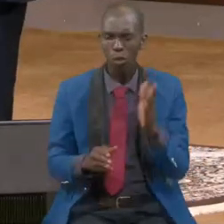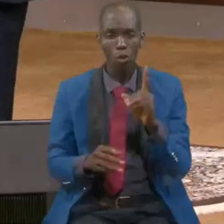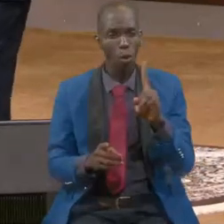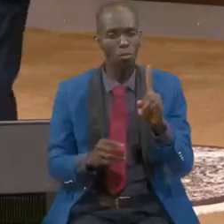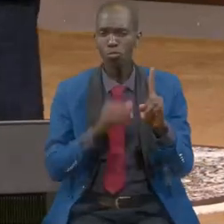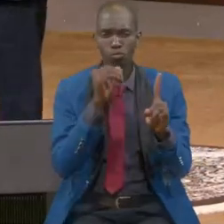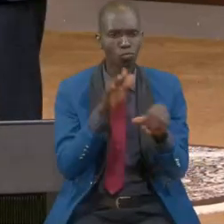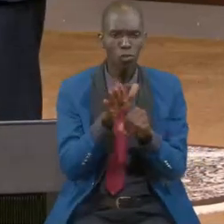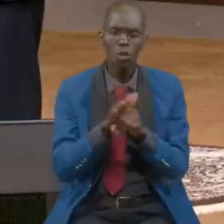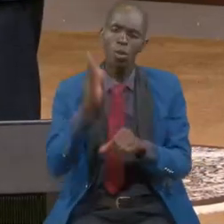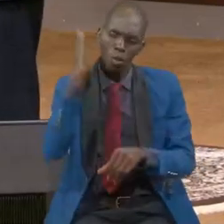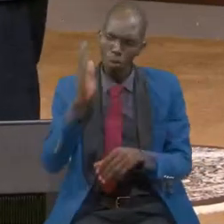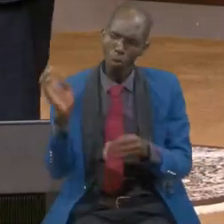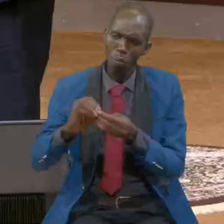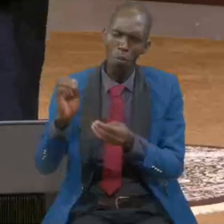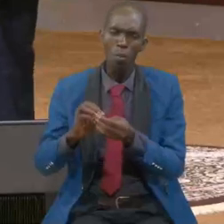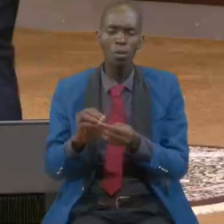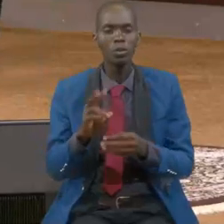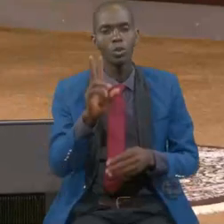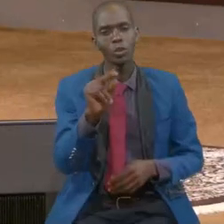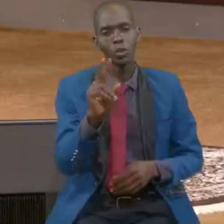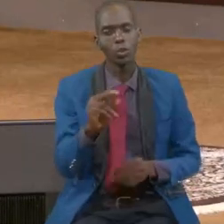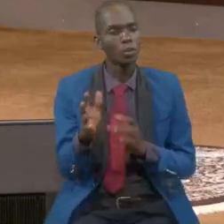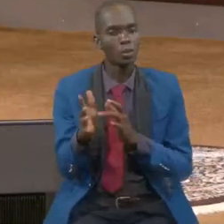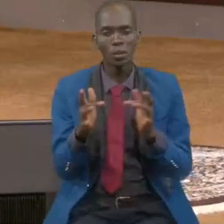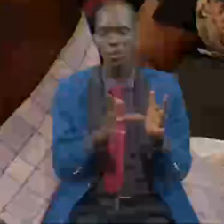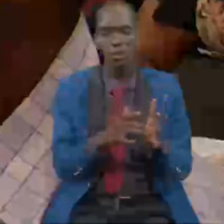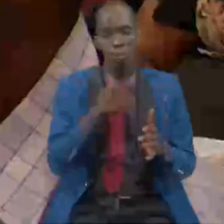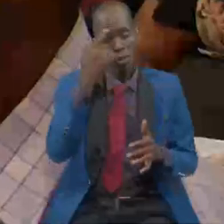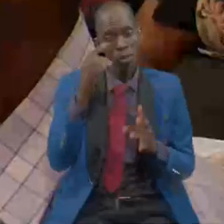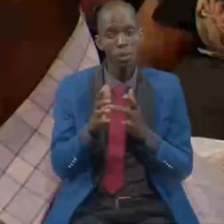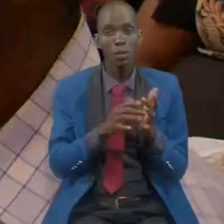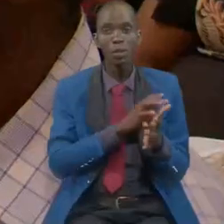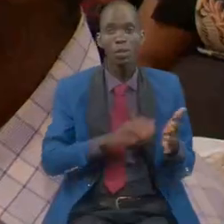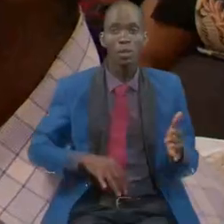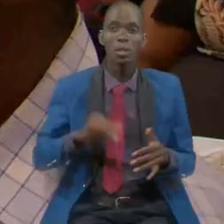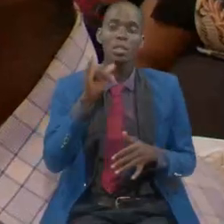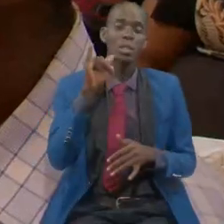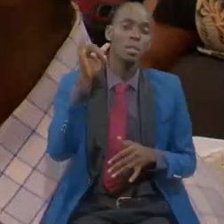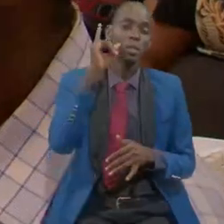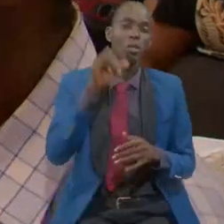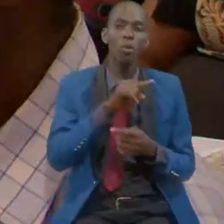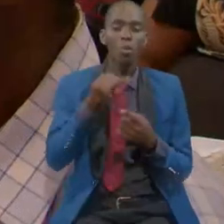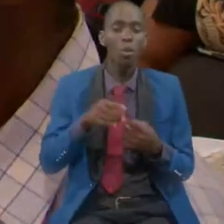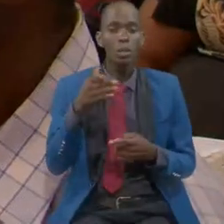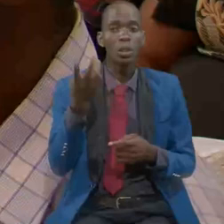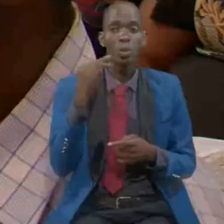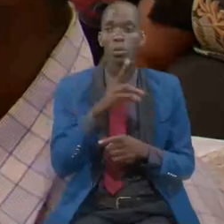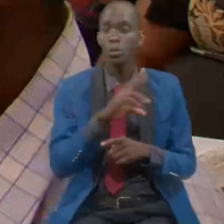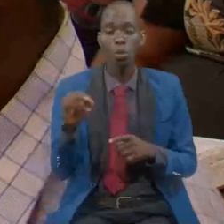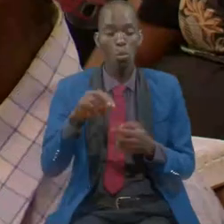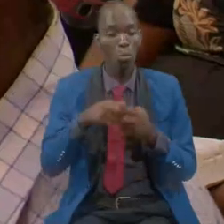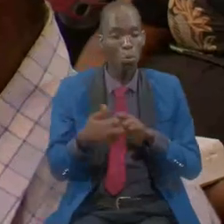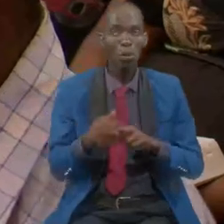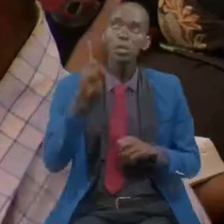pas de remerciement à Pierre. Ah, vraiment, tu as bien fait. Et vous coupez une autre oreille. Non, Jésus-Christ, hier, lorsqu'il n'y avait pas